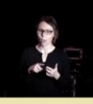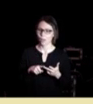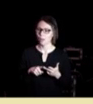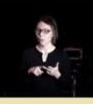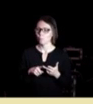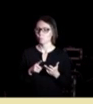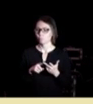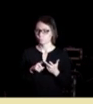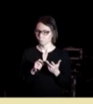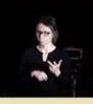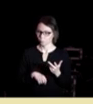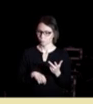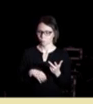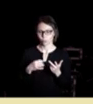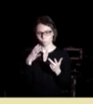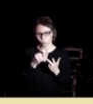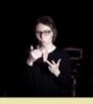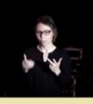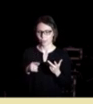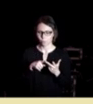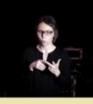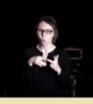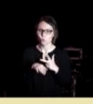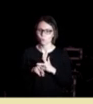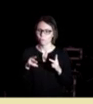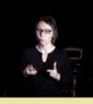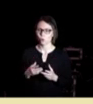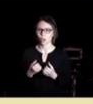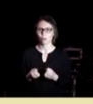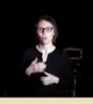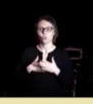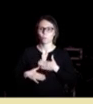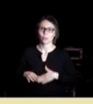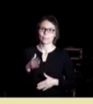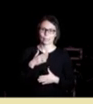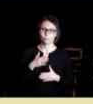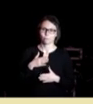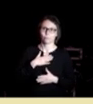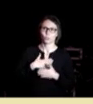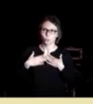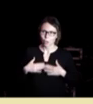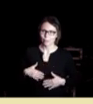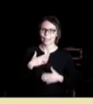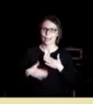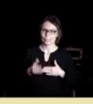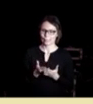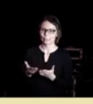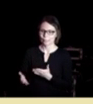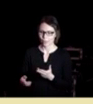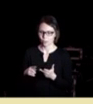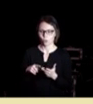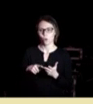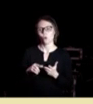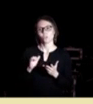særlig punkt som jeg vil legge vekt på videre, det er det med underforbruket av somatiske helsetjenester. Og så klart en